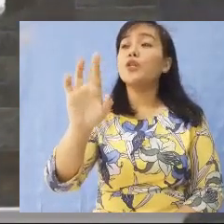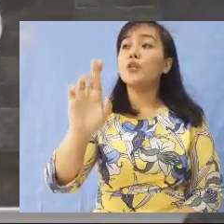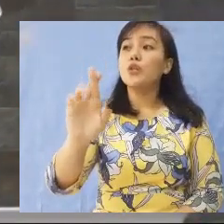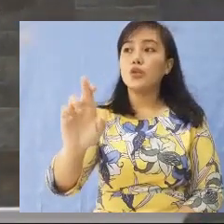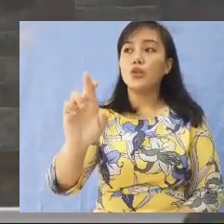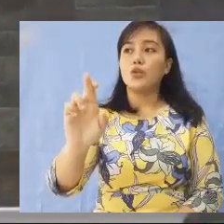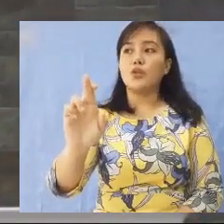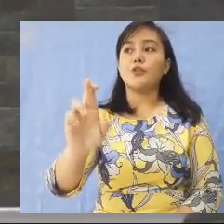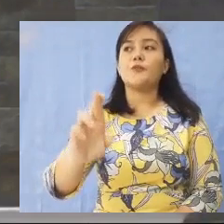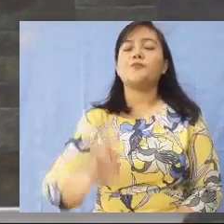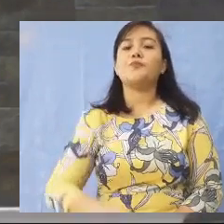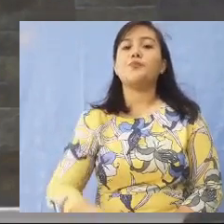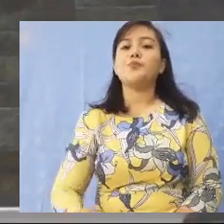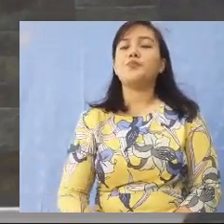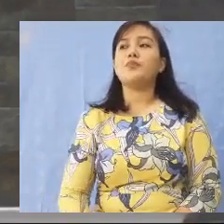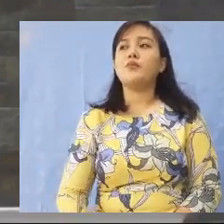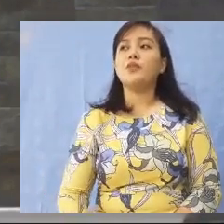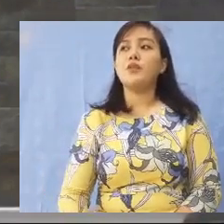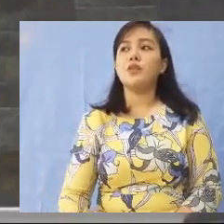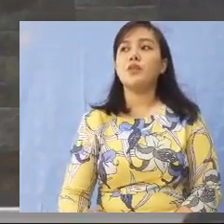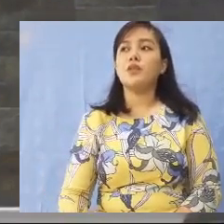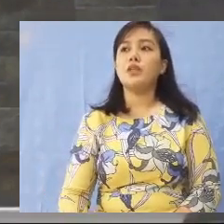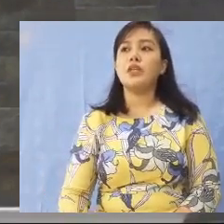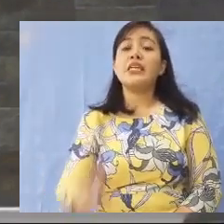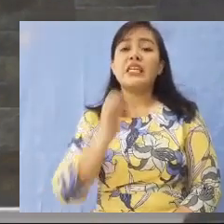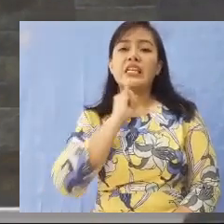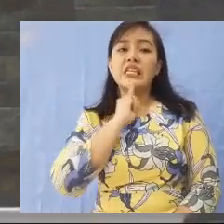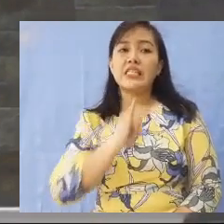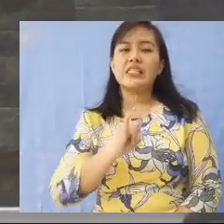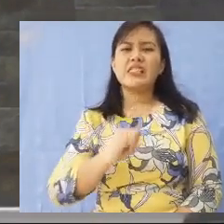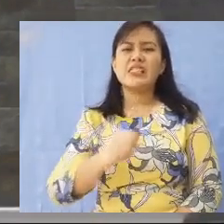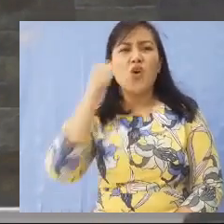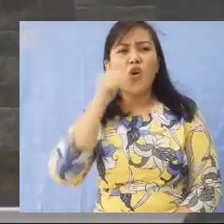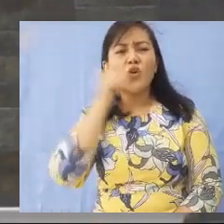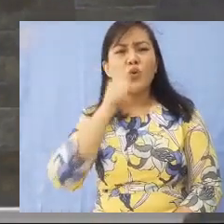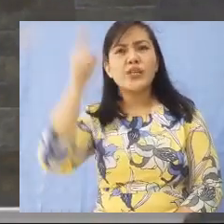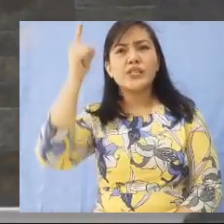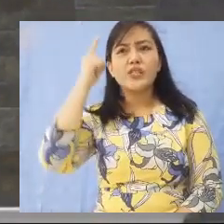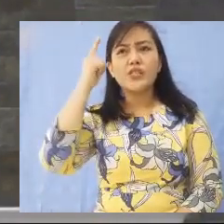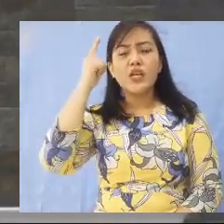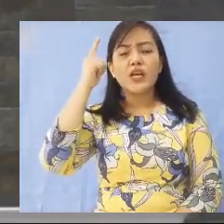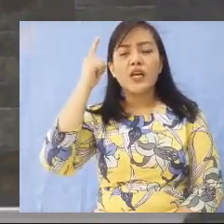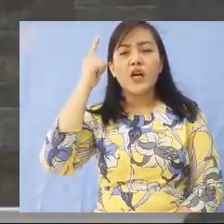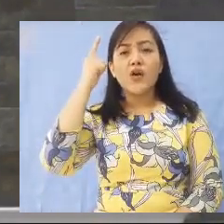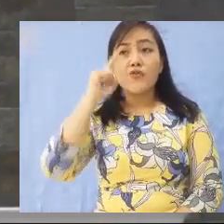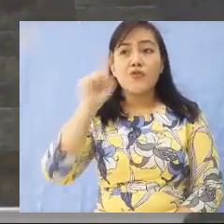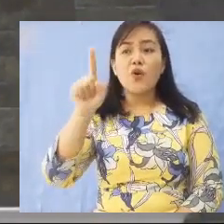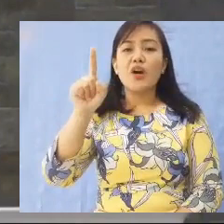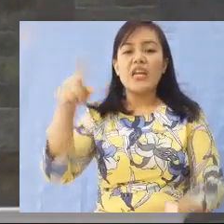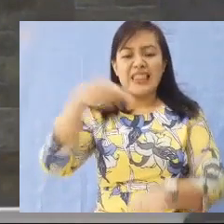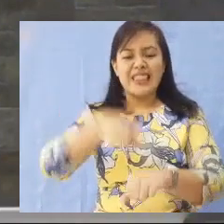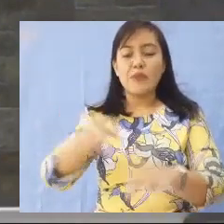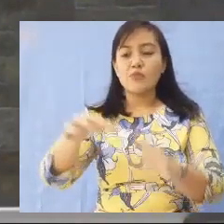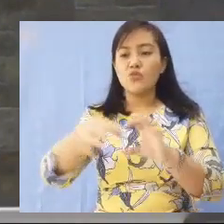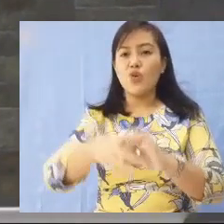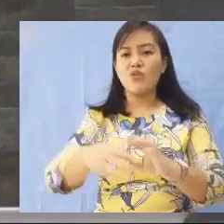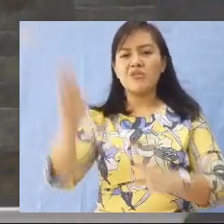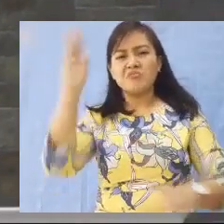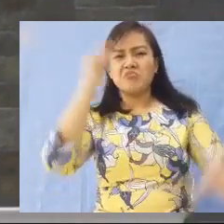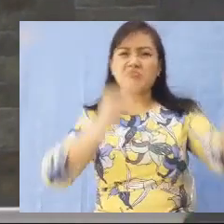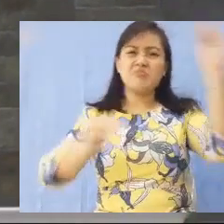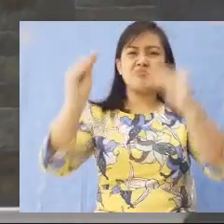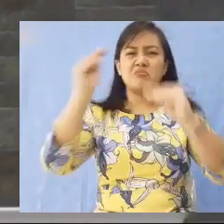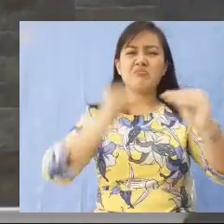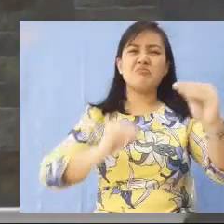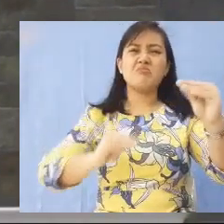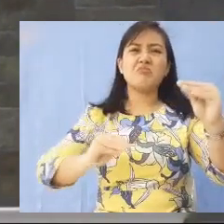in trouble, if you have pain, or maybe you are in the midst of, sabihin na nating